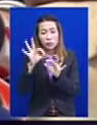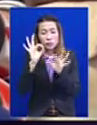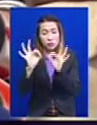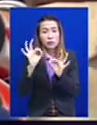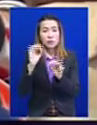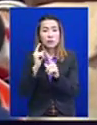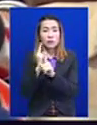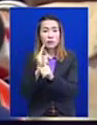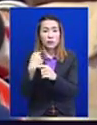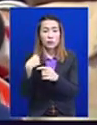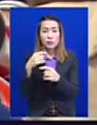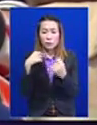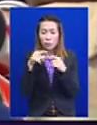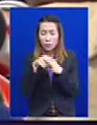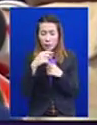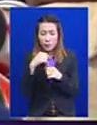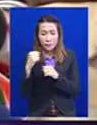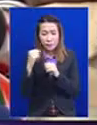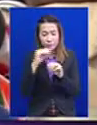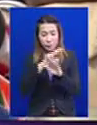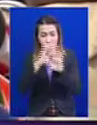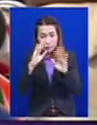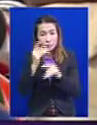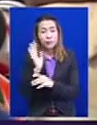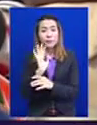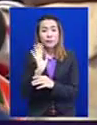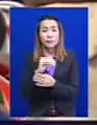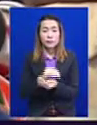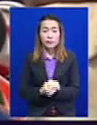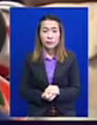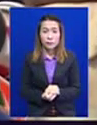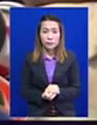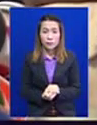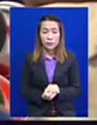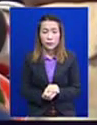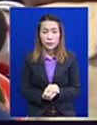าก็เมื่อได้รับข้อยกเว้นแล้วก็กลับไปดำเนินการกันเอาเอง